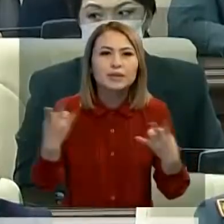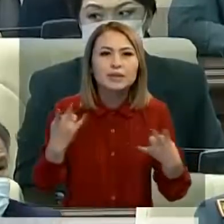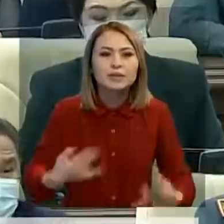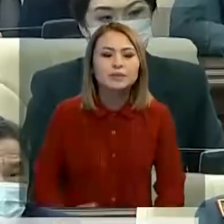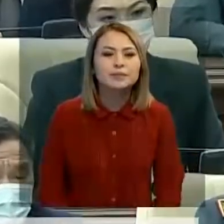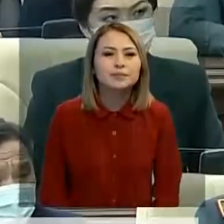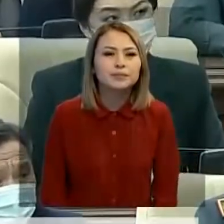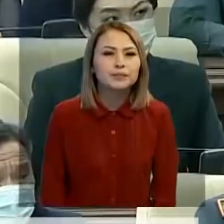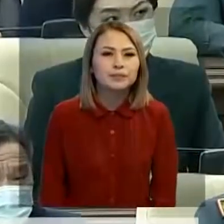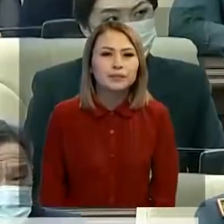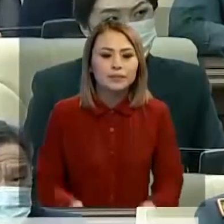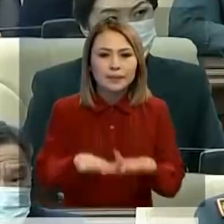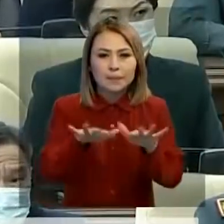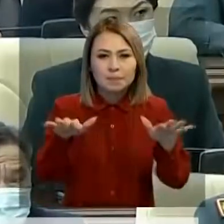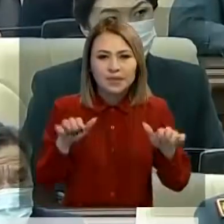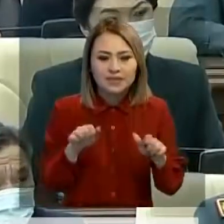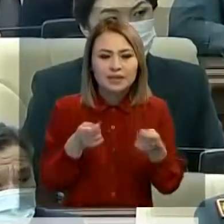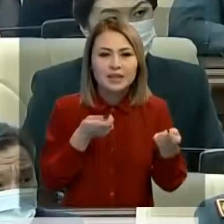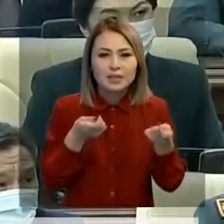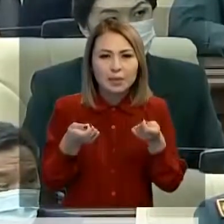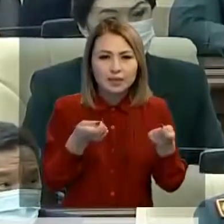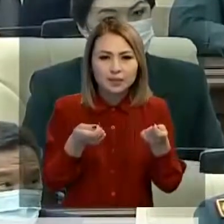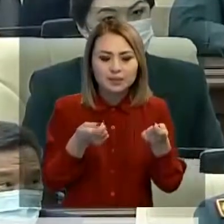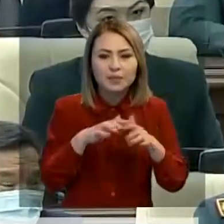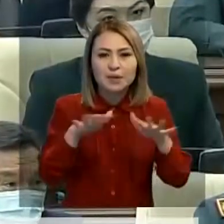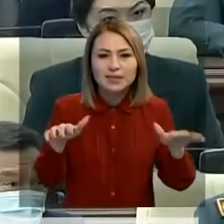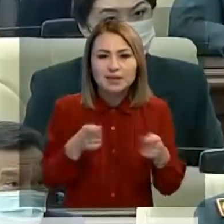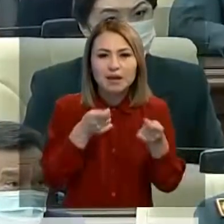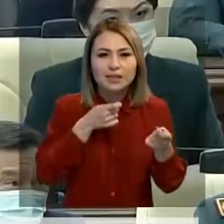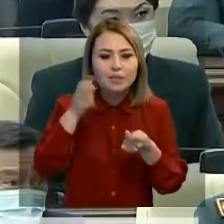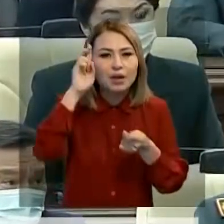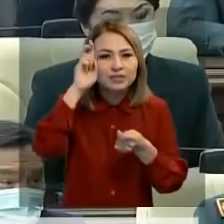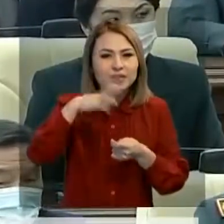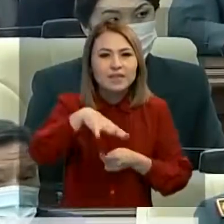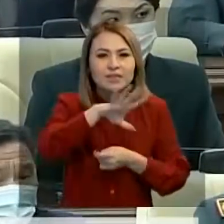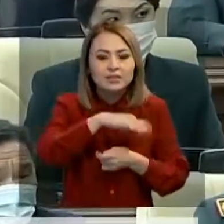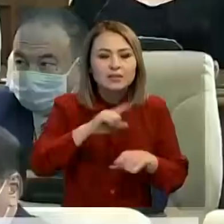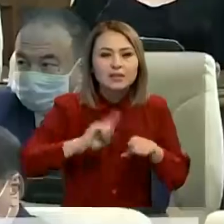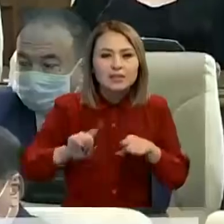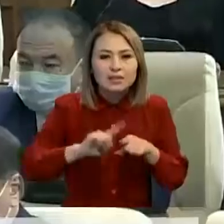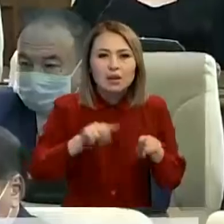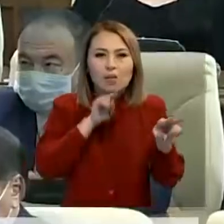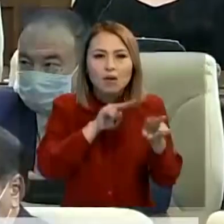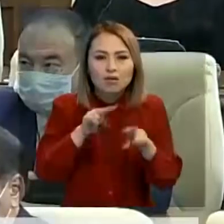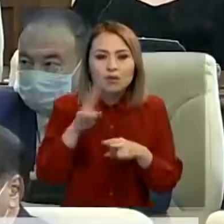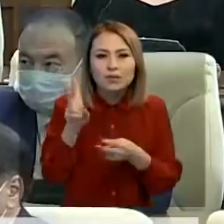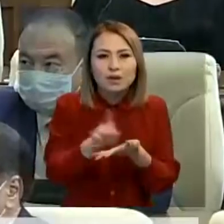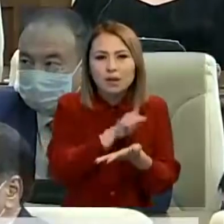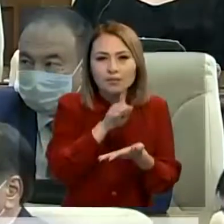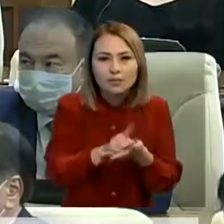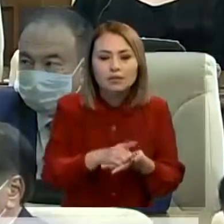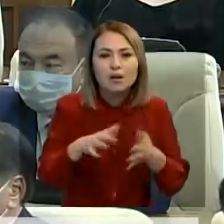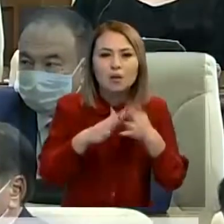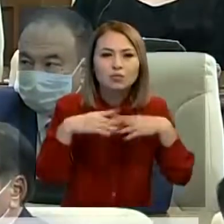и акиматам требуется взять эту работу под особый контроль. Үкімет пен әкімдіктер бұл мәселені ерекше бақылауға алуы тиіс.